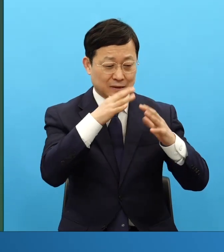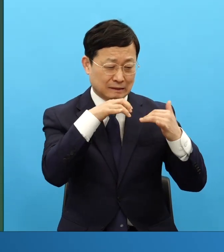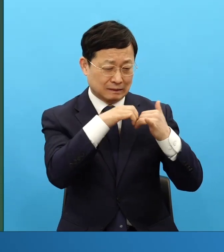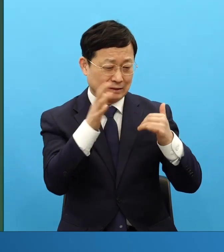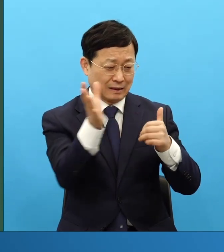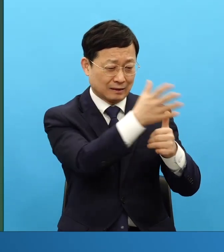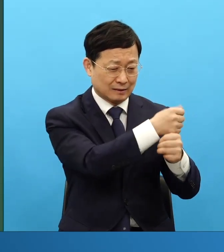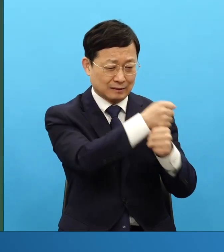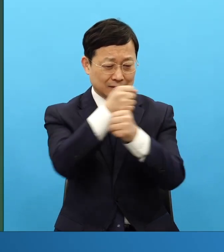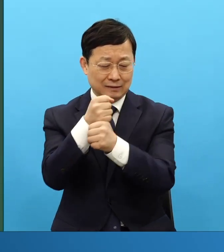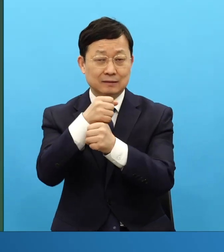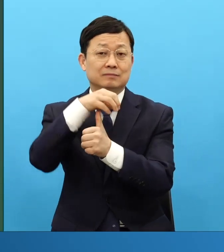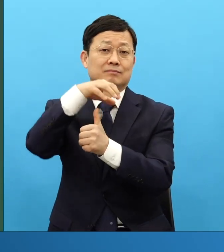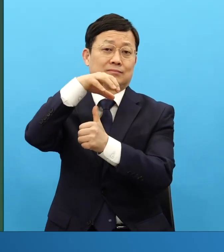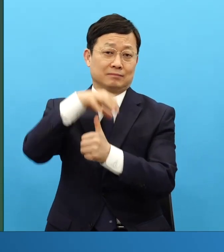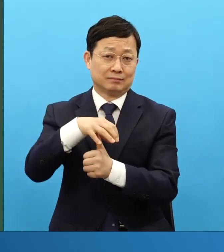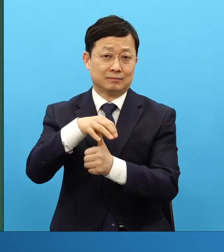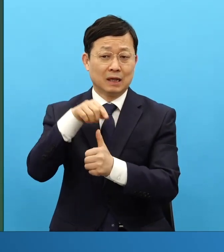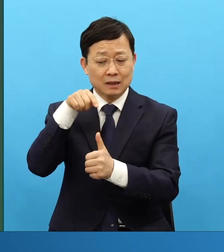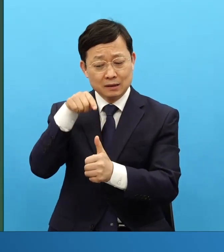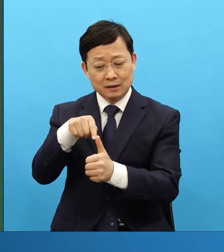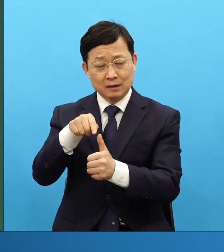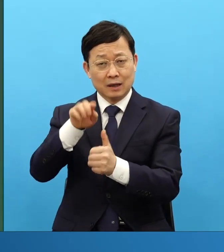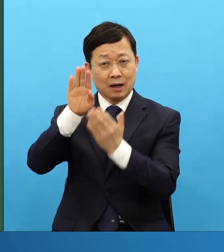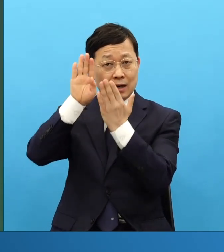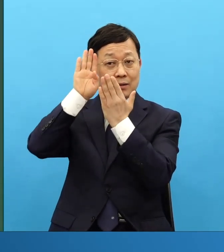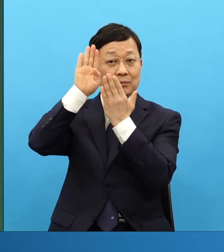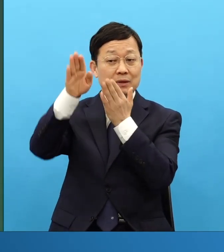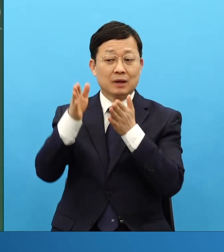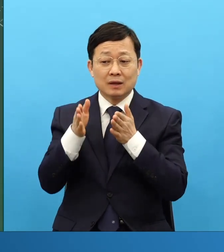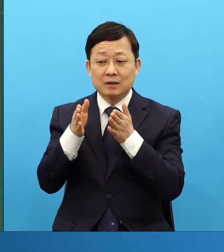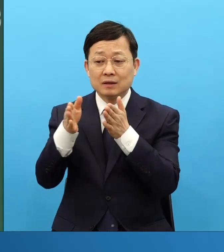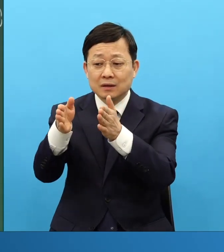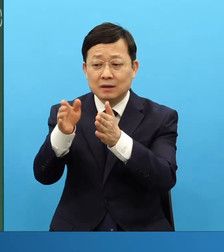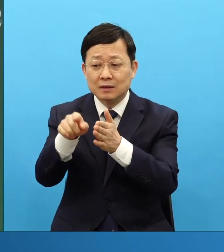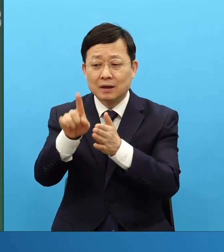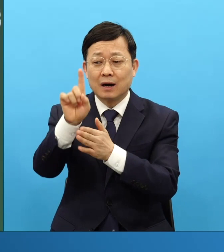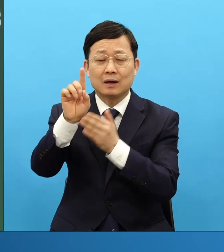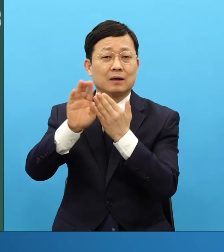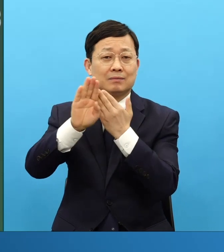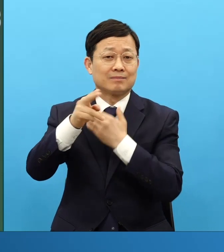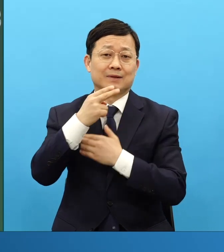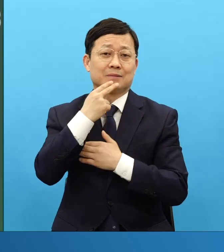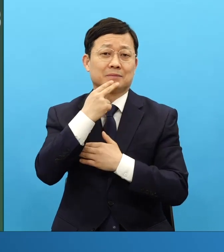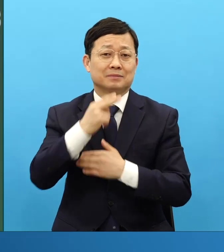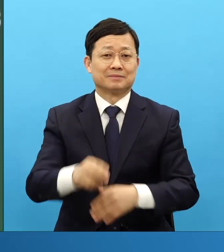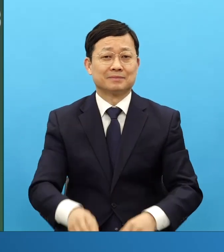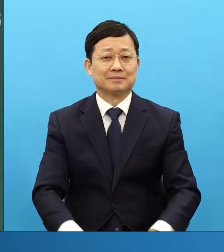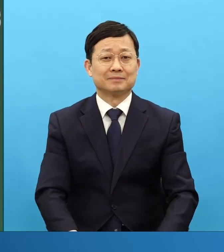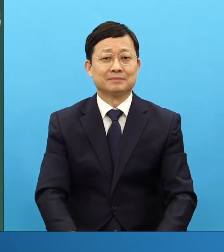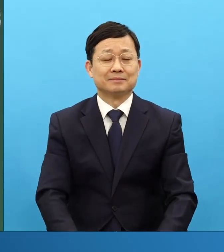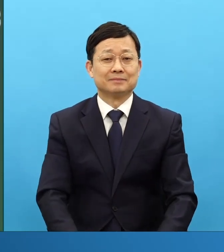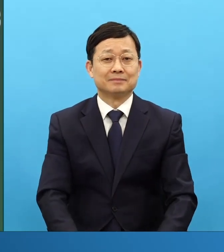way. 어떤 길입니까? And what way was that? 실제로 지금